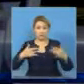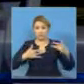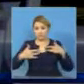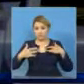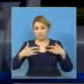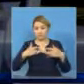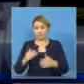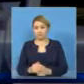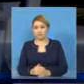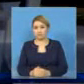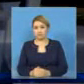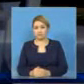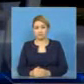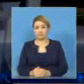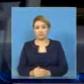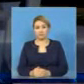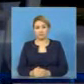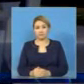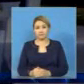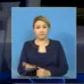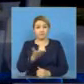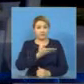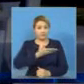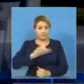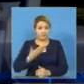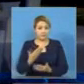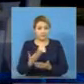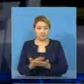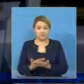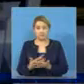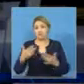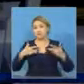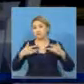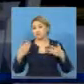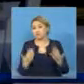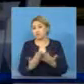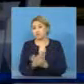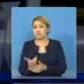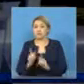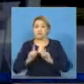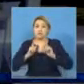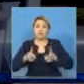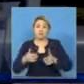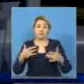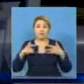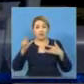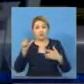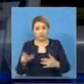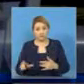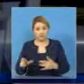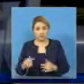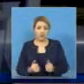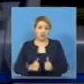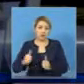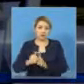бірі. Бұл жерде бір біздің әсіресе осы театрымыздың жаңадан келген актрисаларымыз, актерларымыз